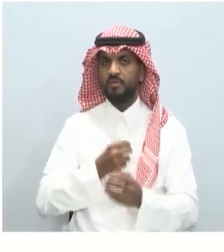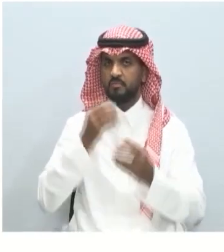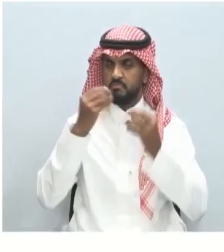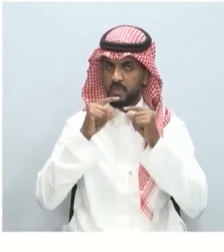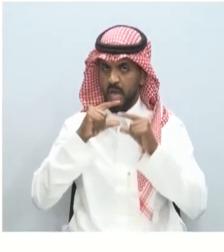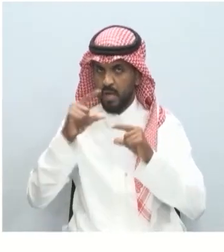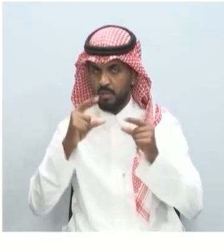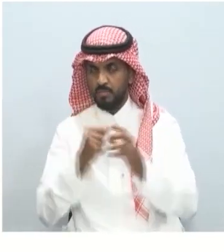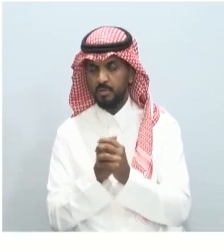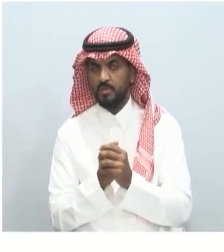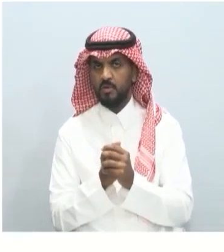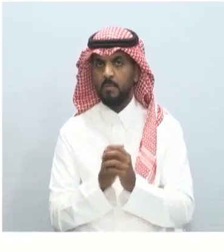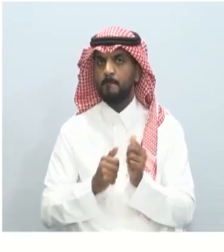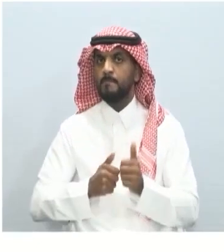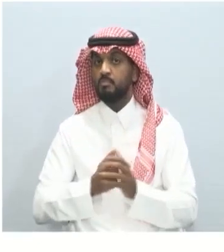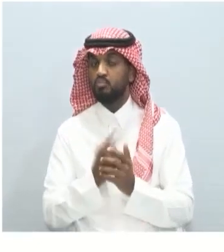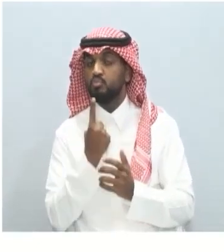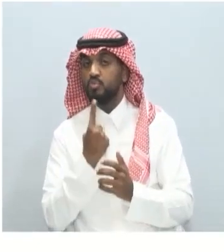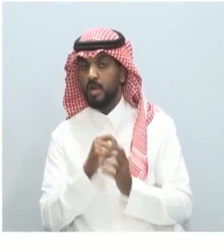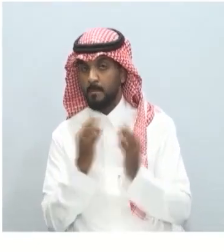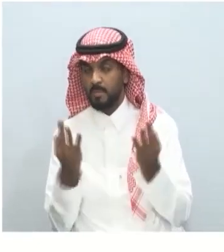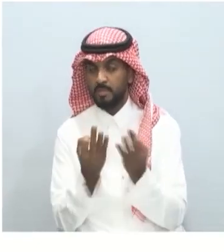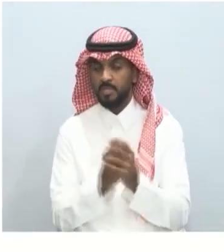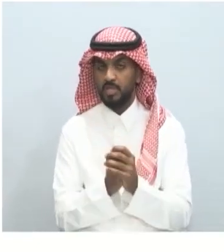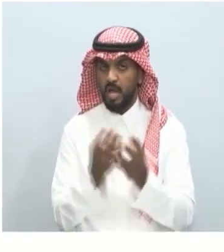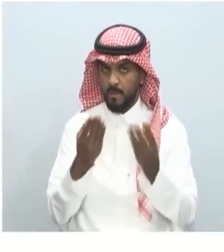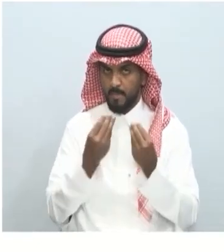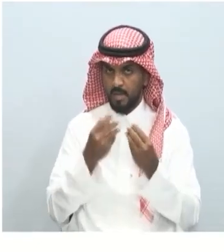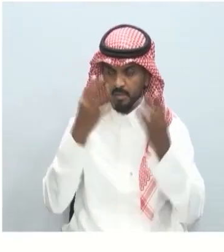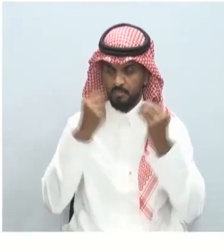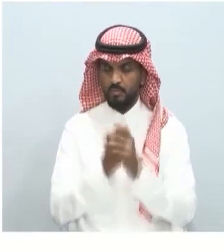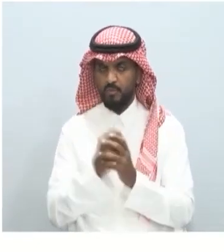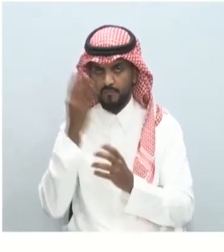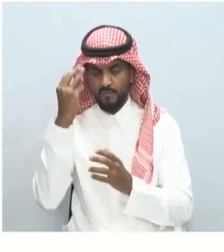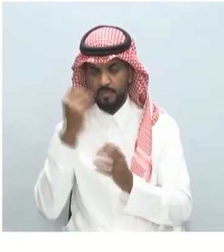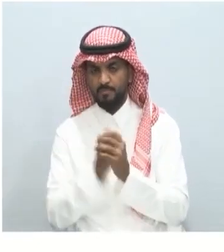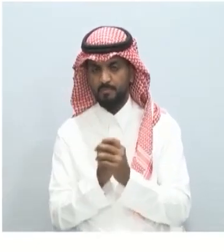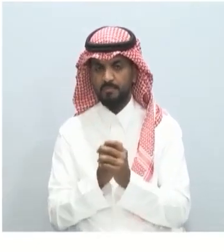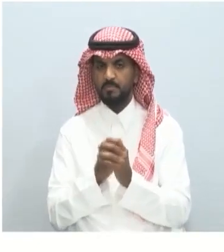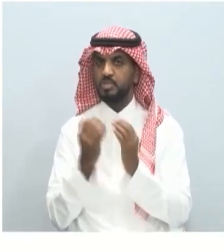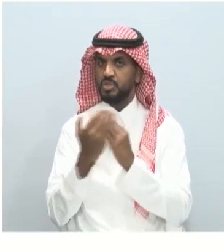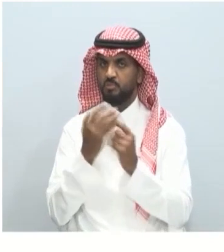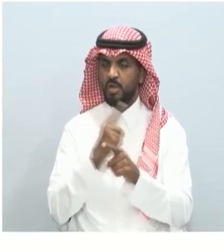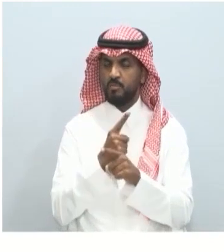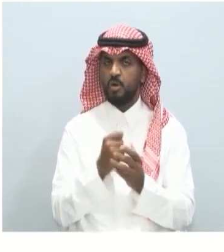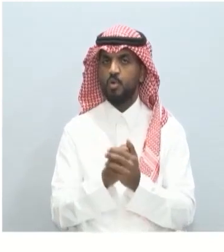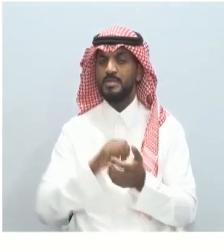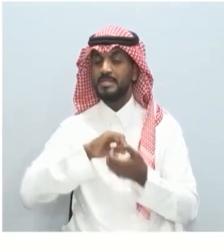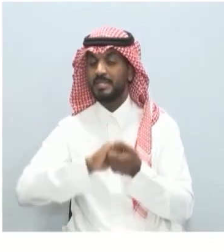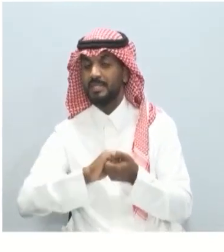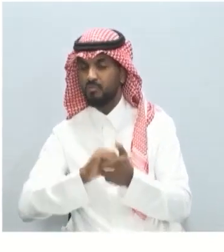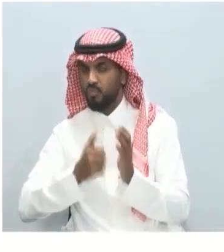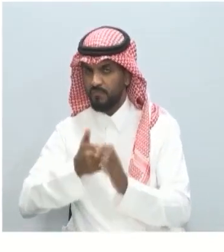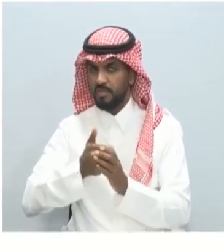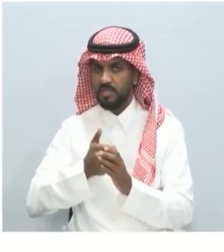احوج مجتمعنا الى طالب اذا اقبل على العلم اجاد الاستماع والفهم ممن يعلمه والى صديق وفي اذا اشتكى